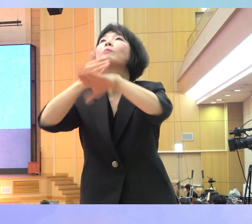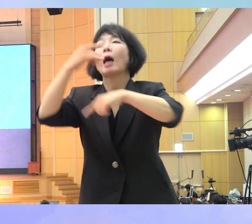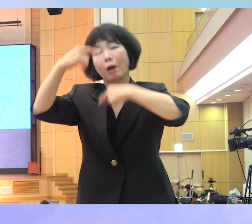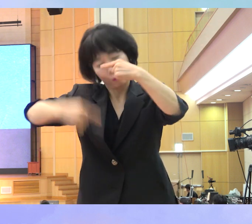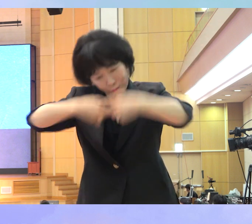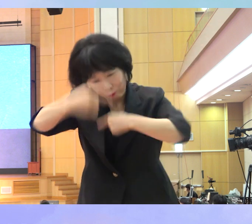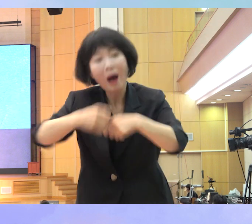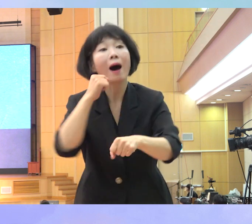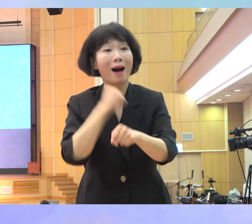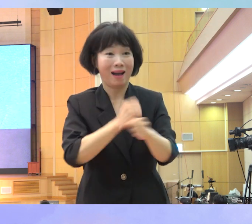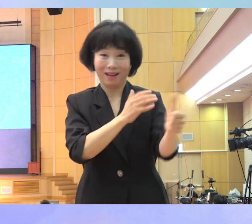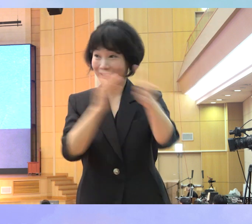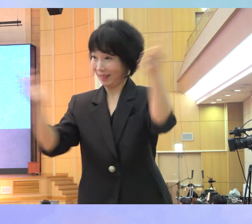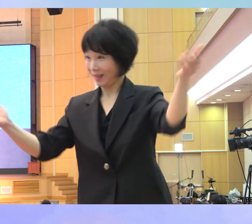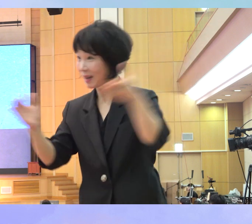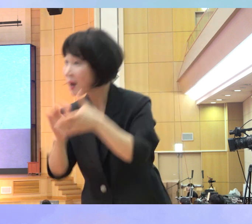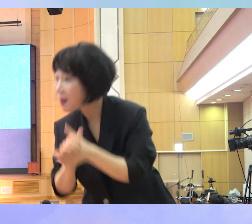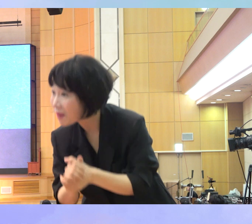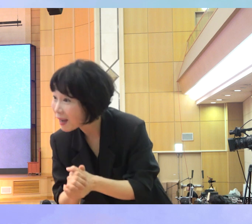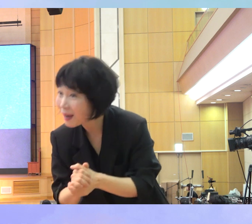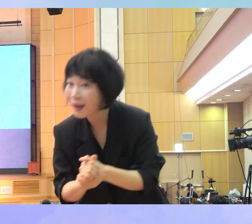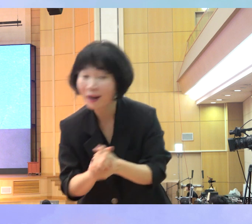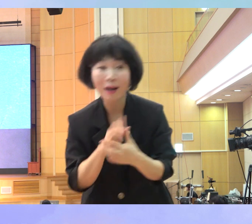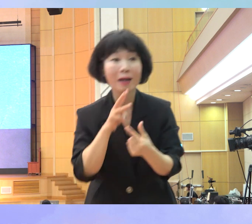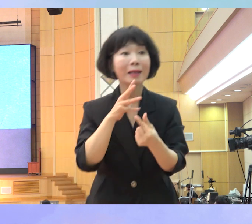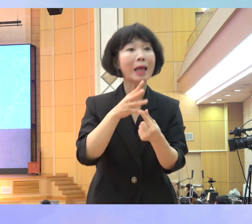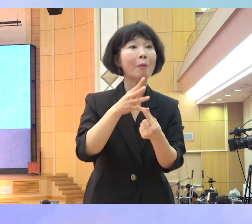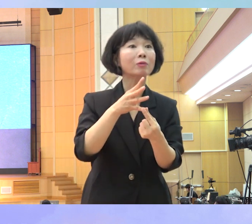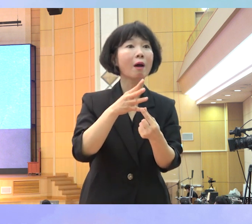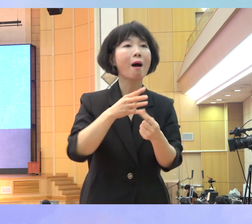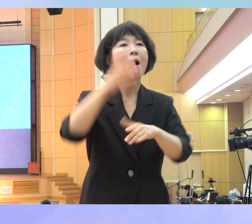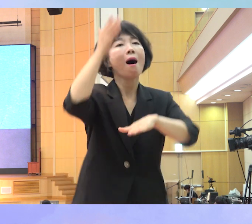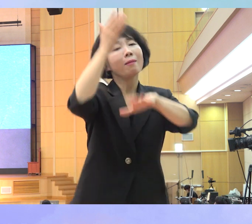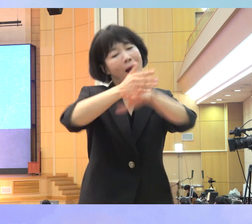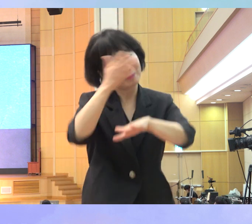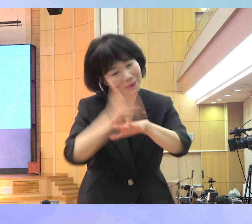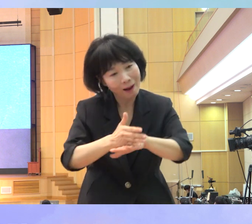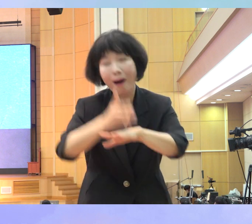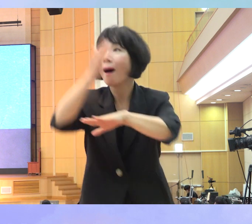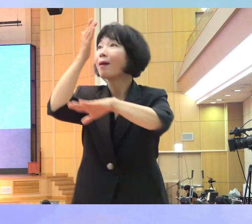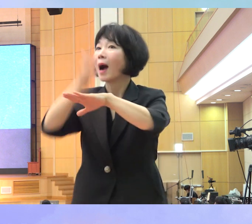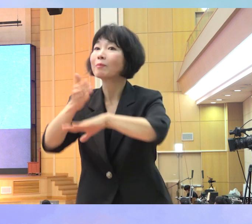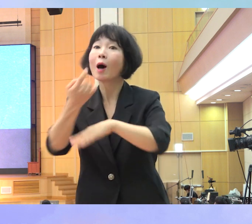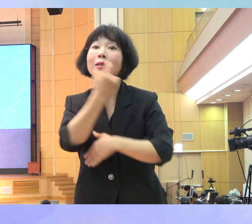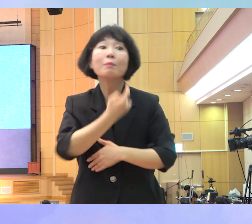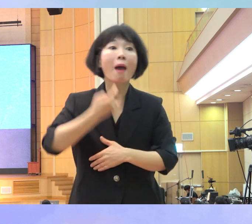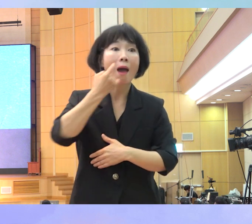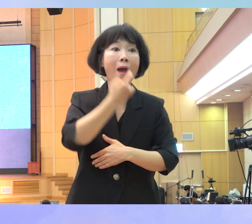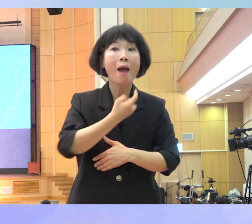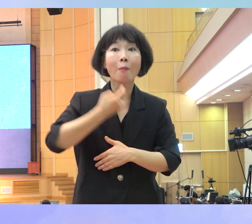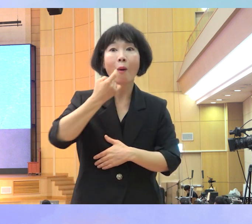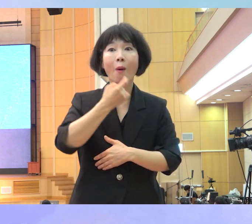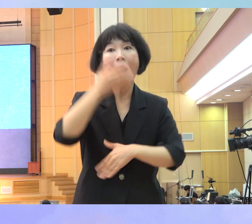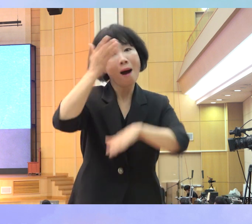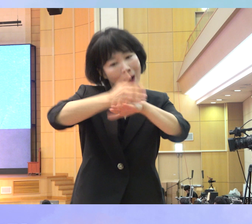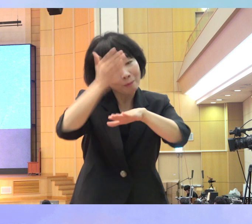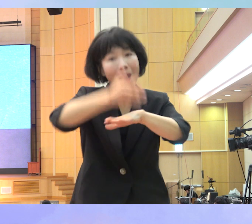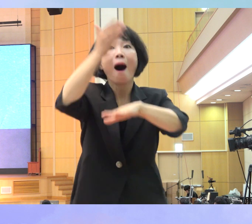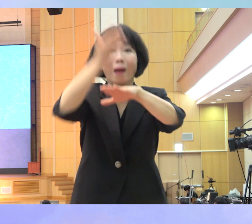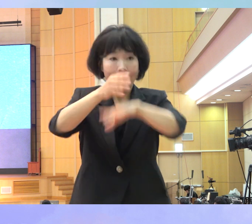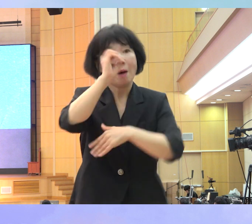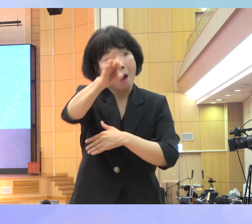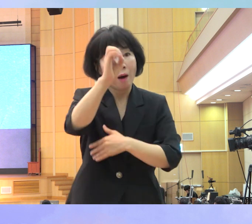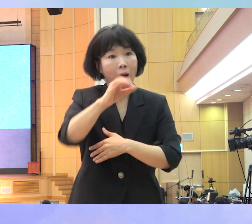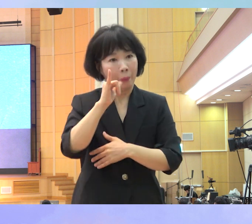하자. 그 다음은 뭐예요? 감사의 말을 하는 거예요. 자꾸 입에서는 감사의 말이 나와야 돼요.